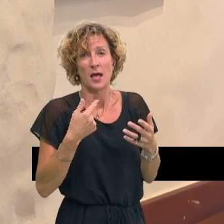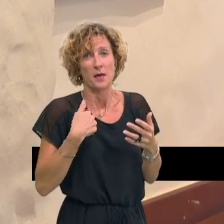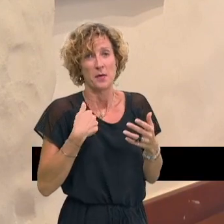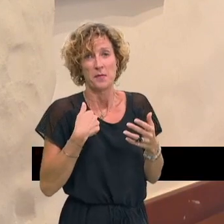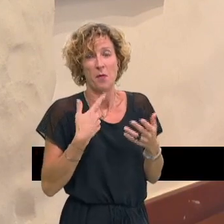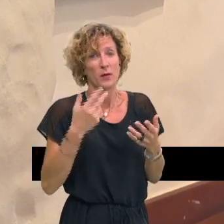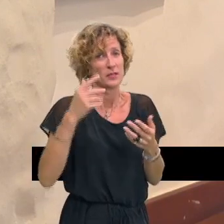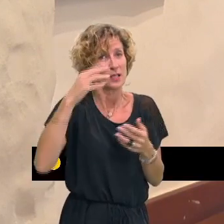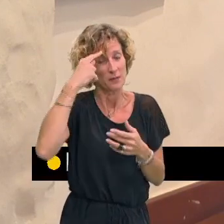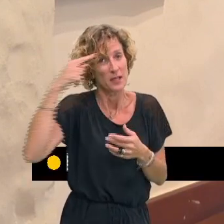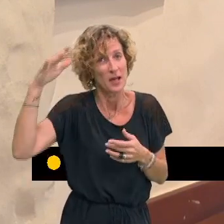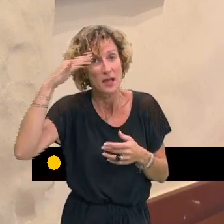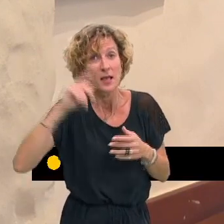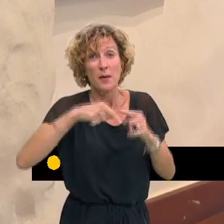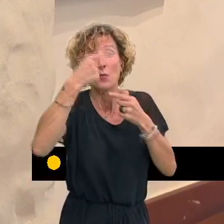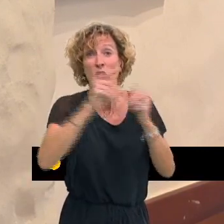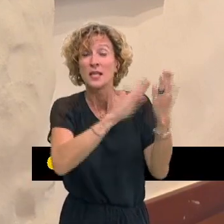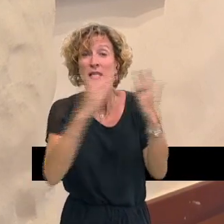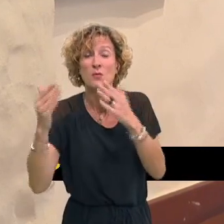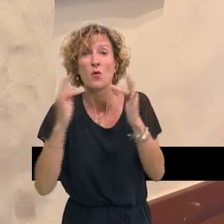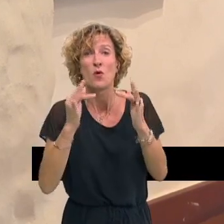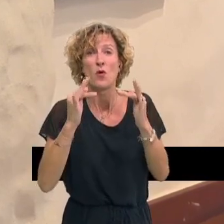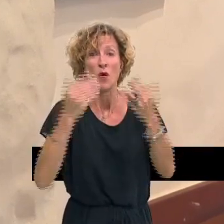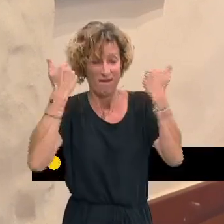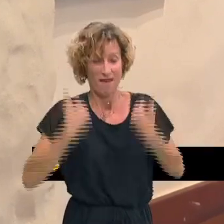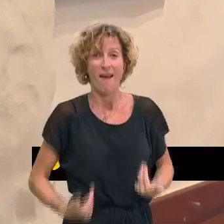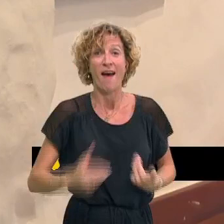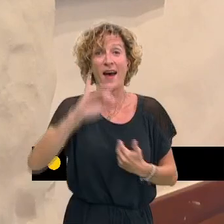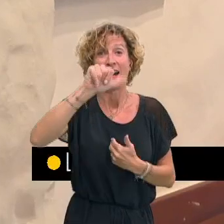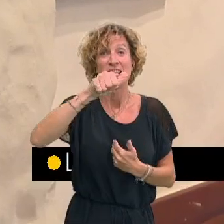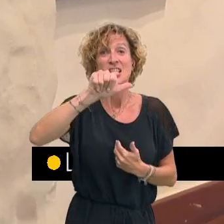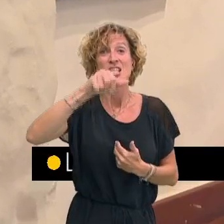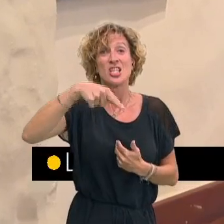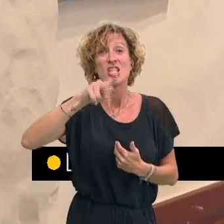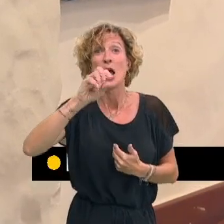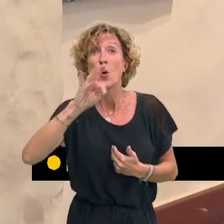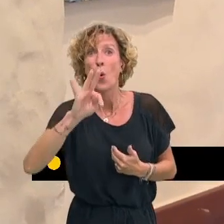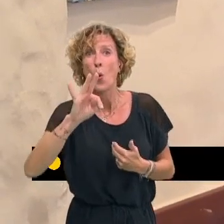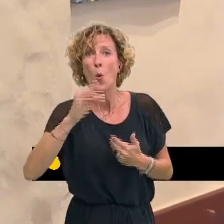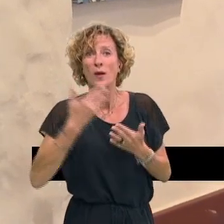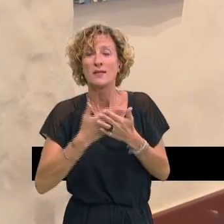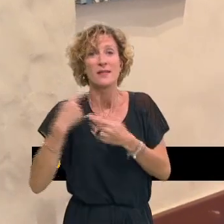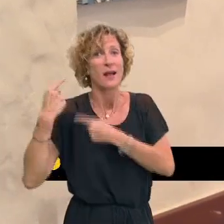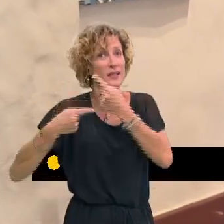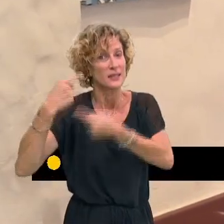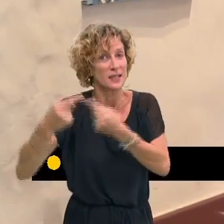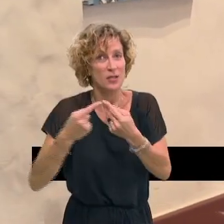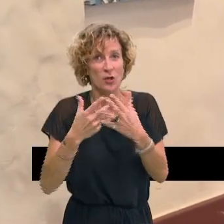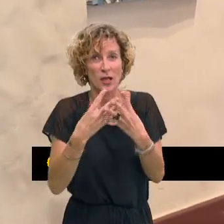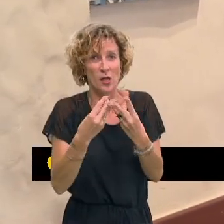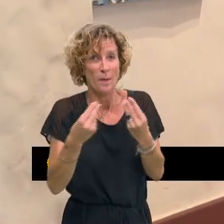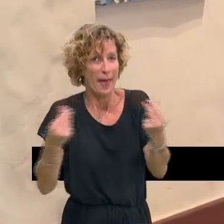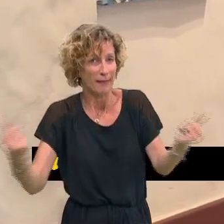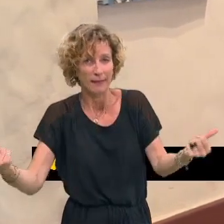mythologie. Là, mon prochain expo sera sur le Jaco. Parce que le Jaco aussi, c'est pareil, c'est une tradition que l'on est en train de perdre. Et moi, j'ai vu les Jacos à